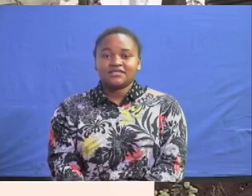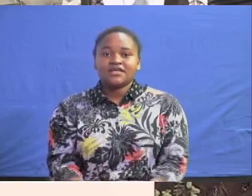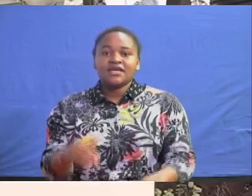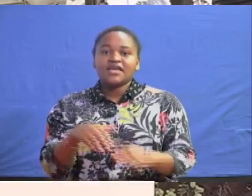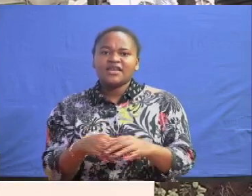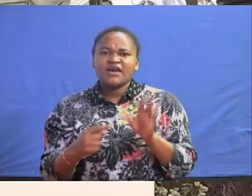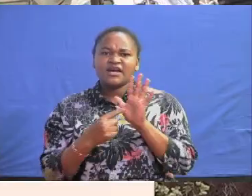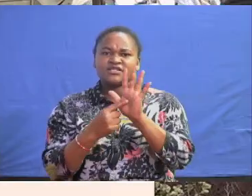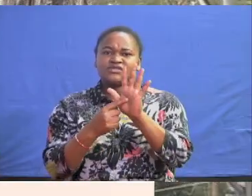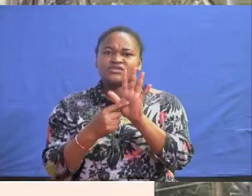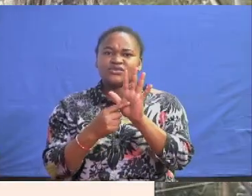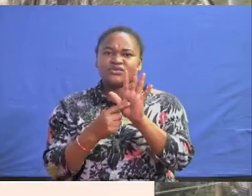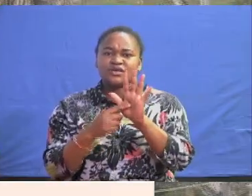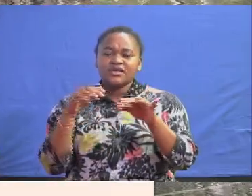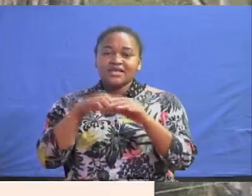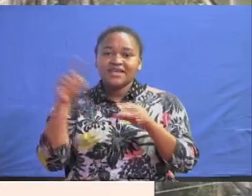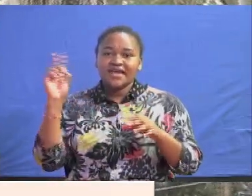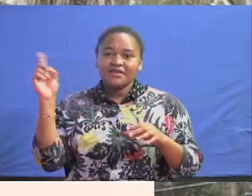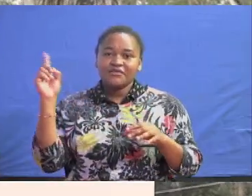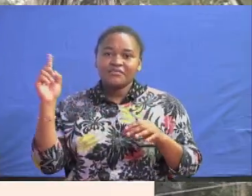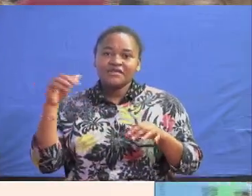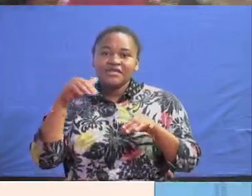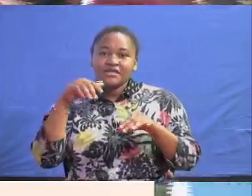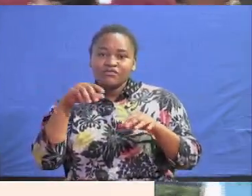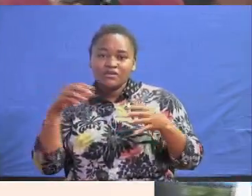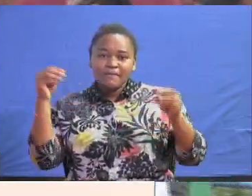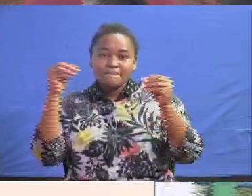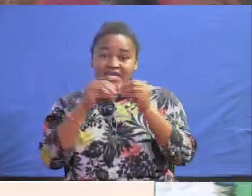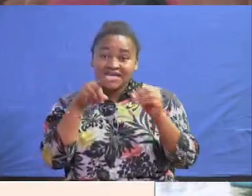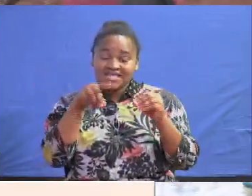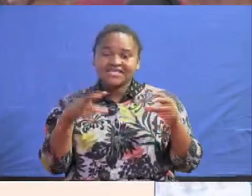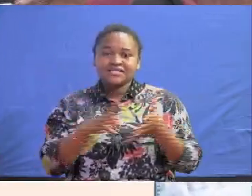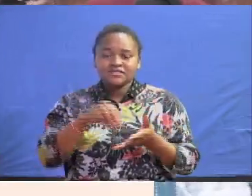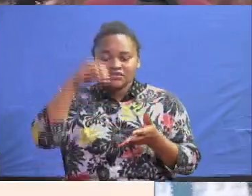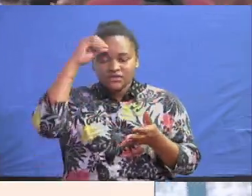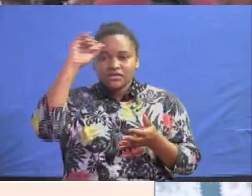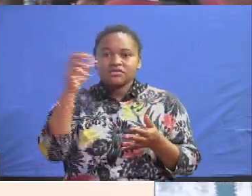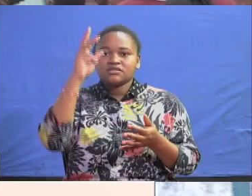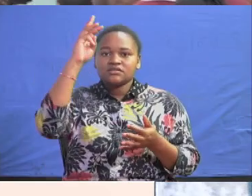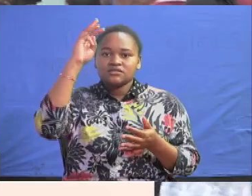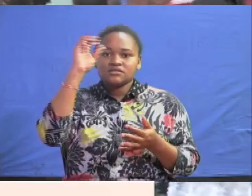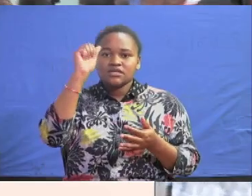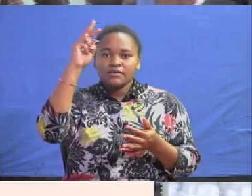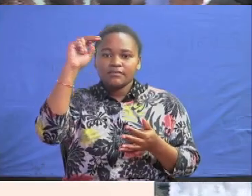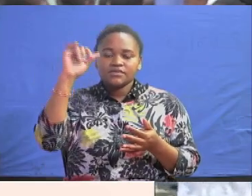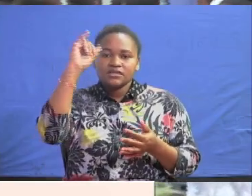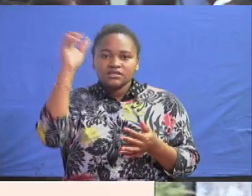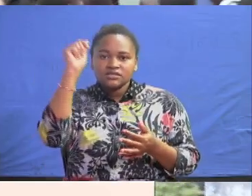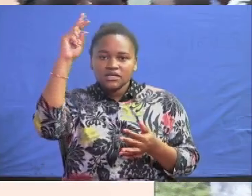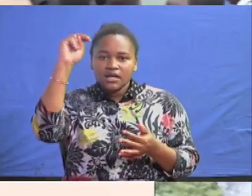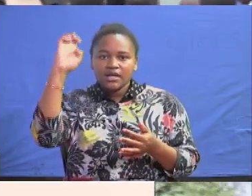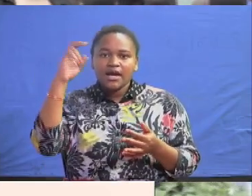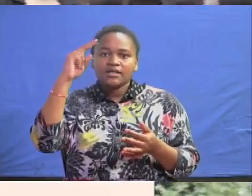Katika maonyesho ya kilimo jijini Nairobi, tunakutana na wanafunzi hawa James Omemo, Jen Kimanzi na Kimberly